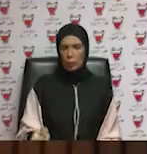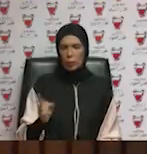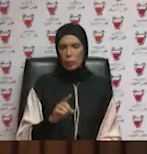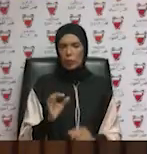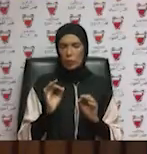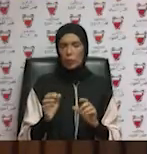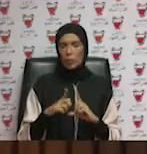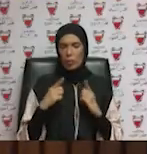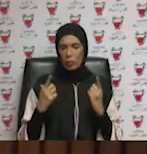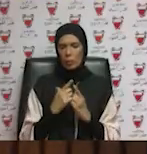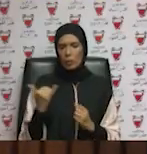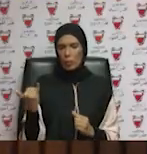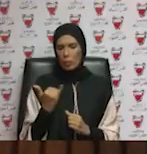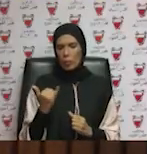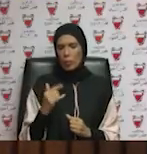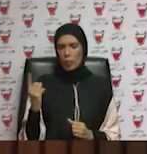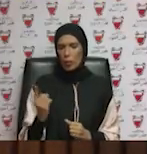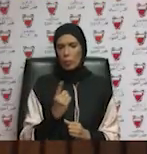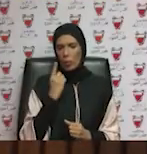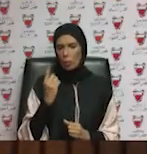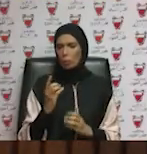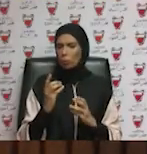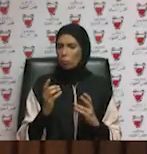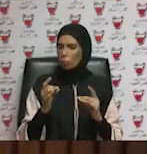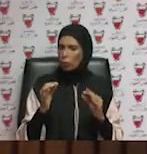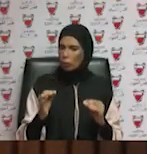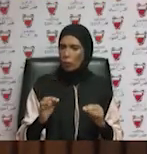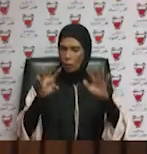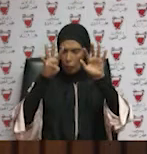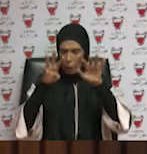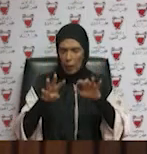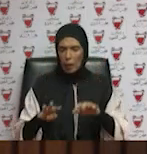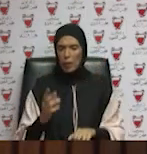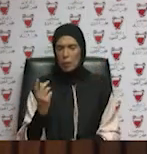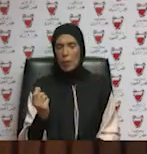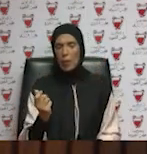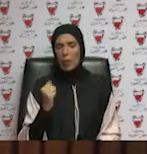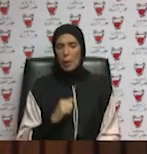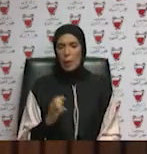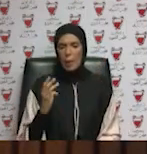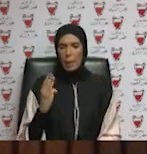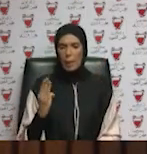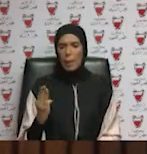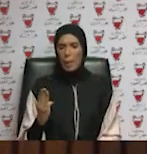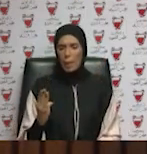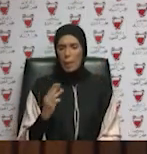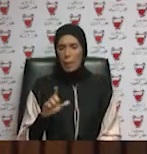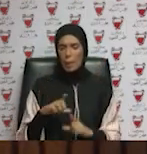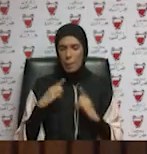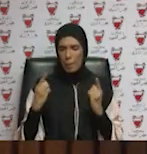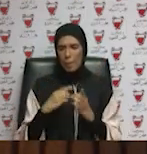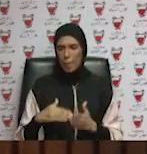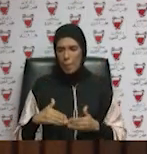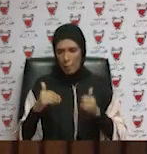اللجنة ضرورة توحيد الأسس المحاسبية المتبعة في إعداد البيانات المالية. 3- تشيد اللجنة بما